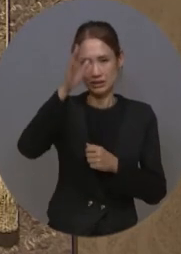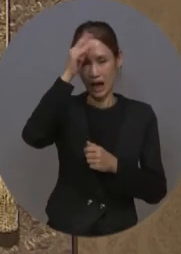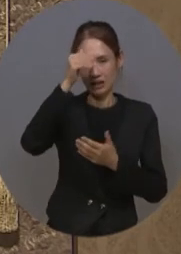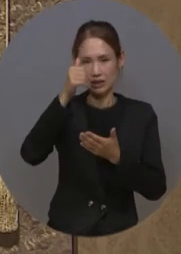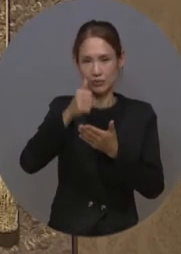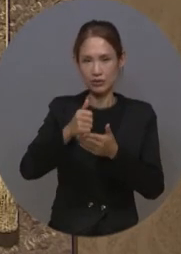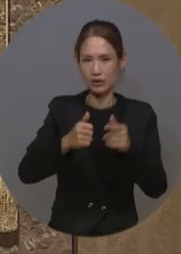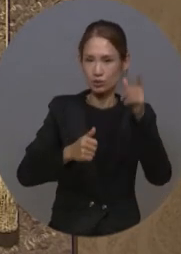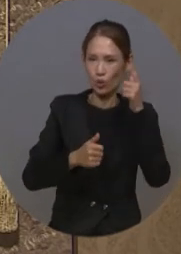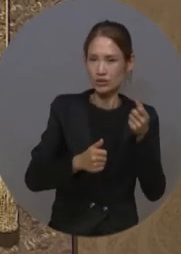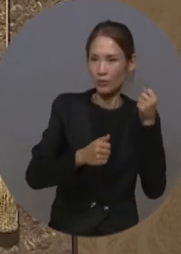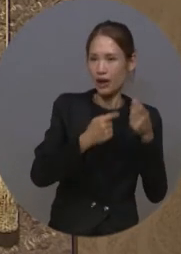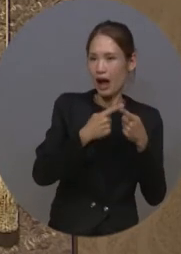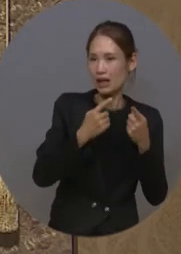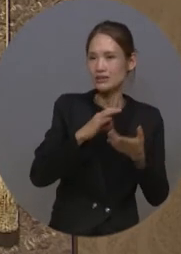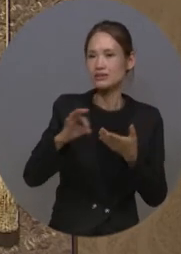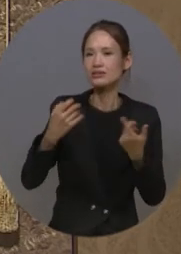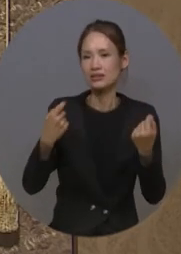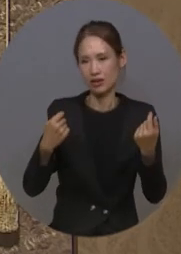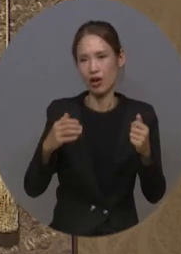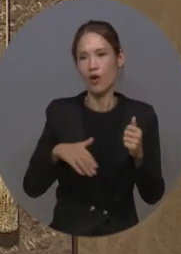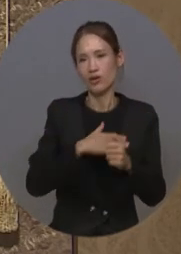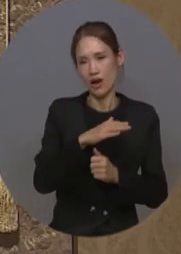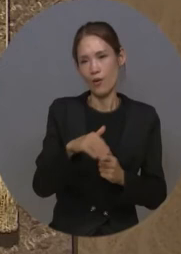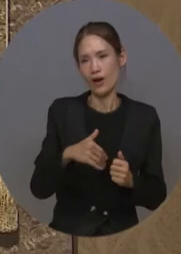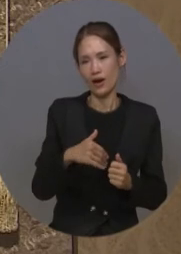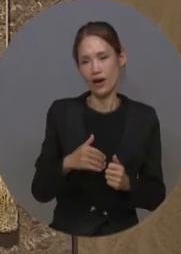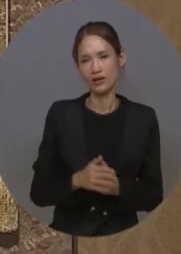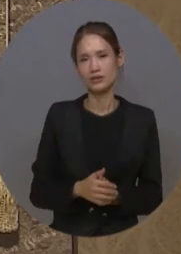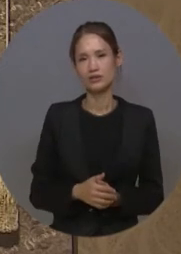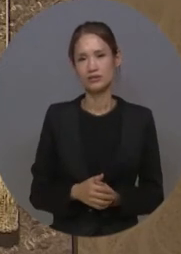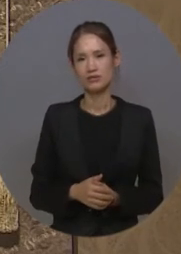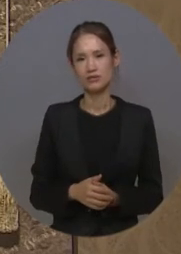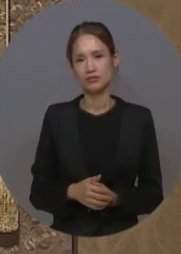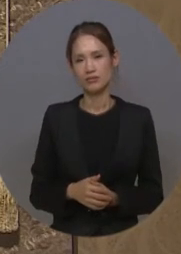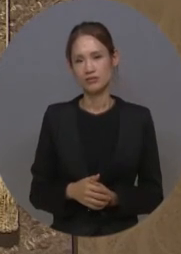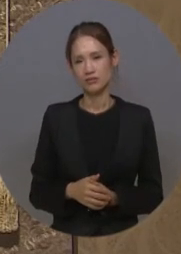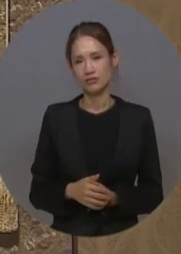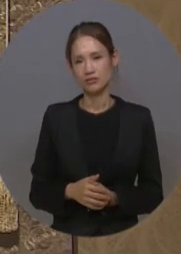칼을 쓰면 되나 라는 예. 생각을 하죠. 아. 그래서